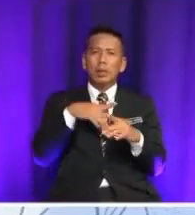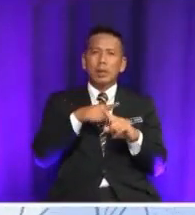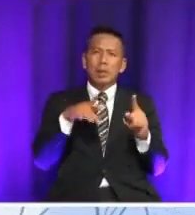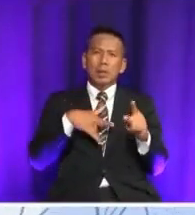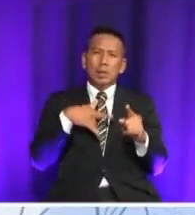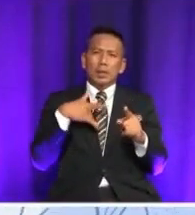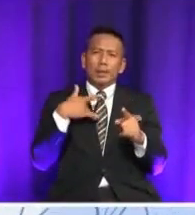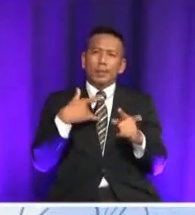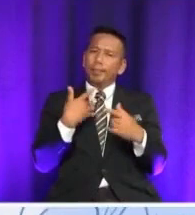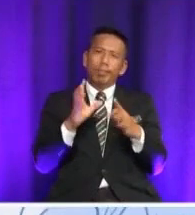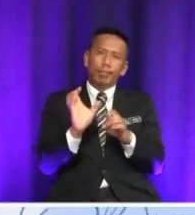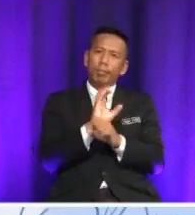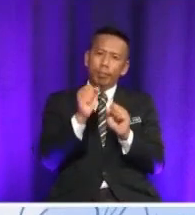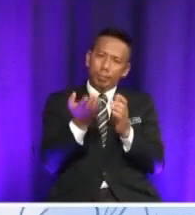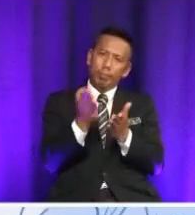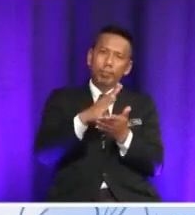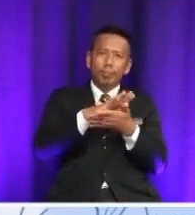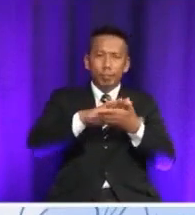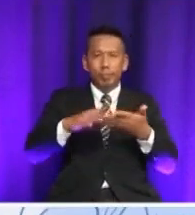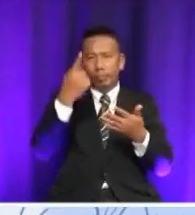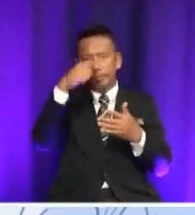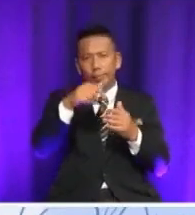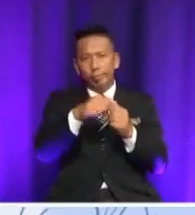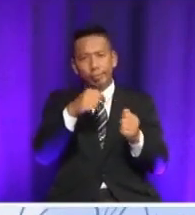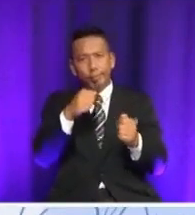saat saya selamat untuk kita